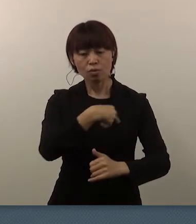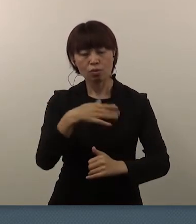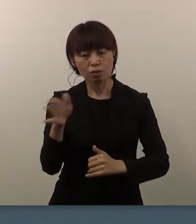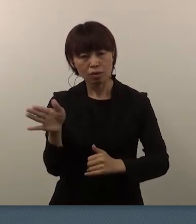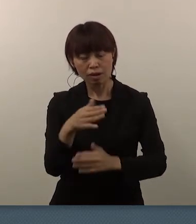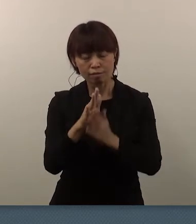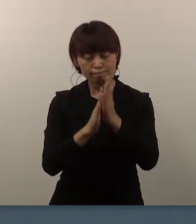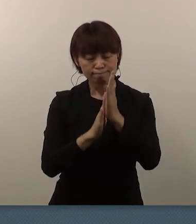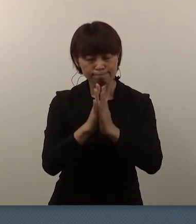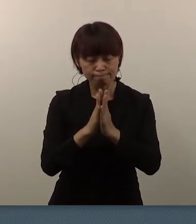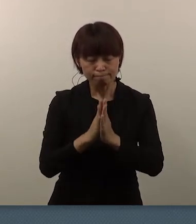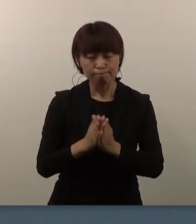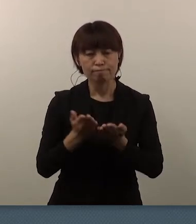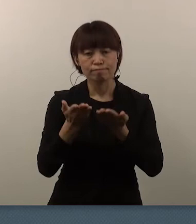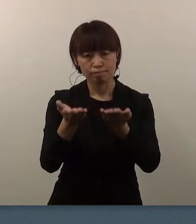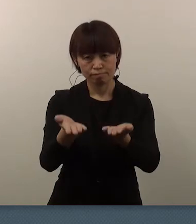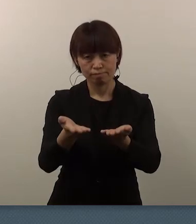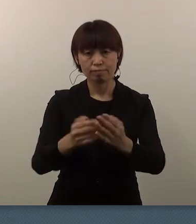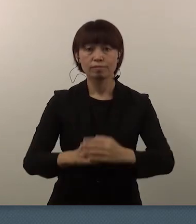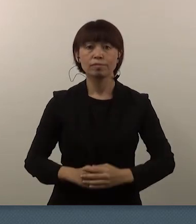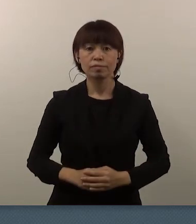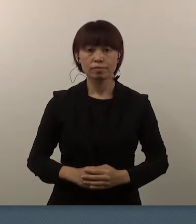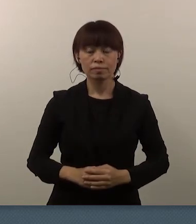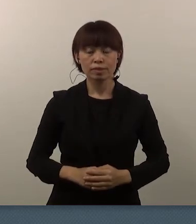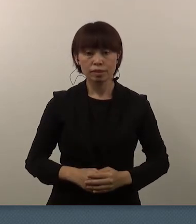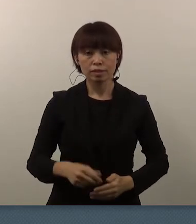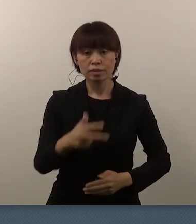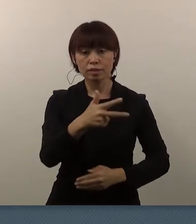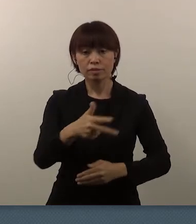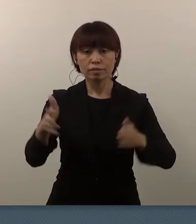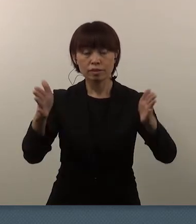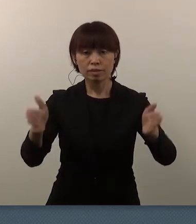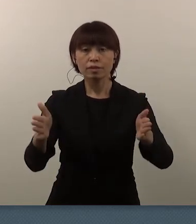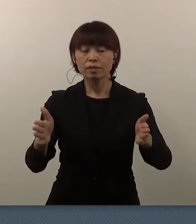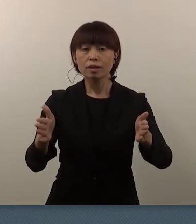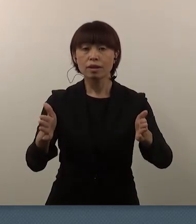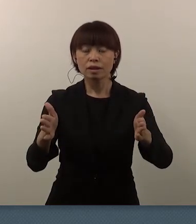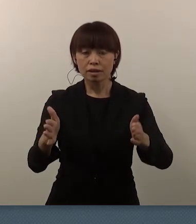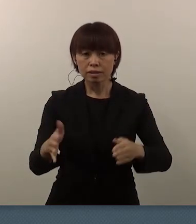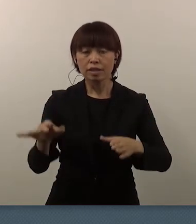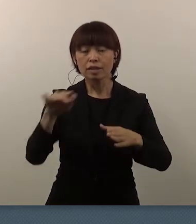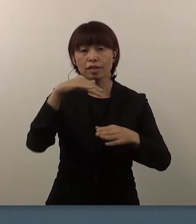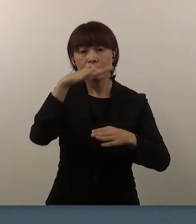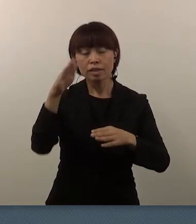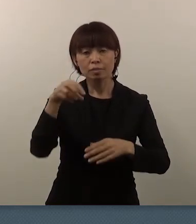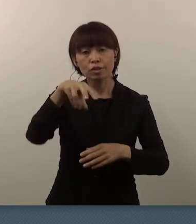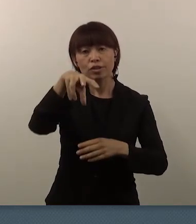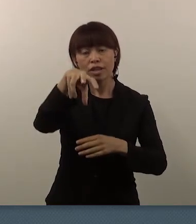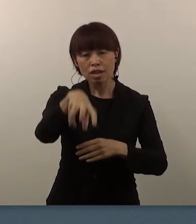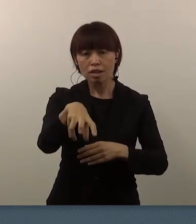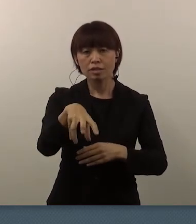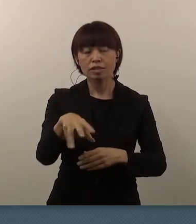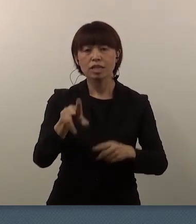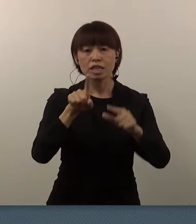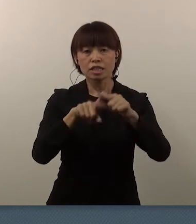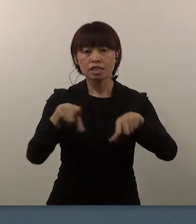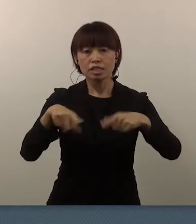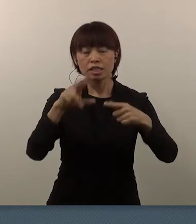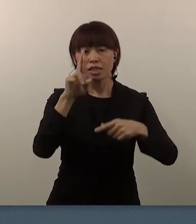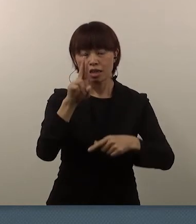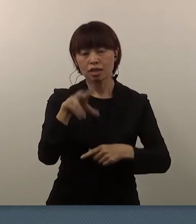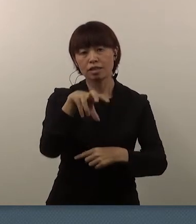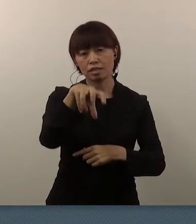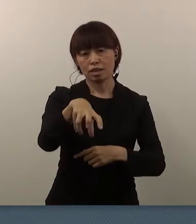。推進週間の間、津久井やまゆり園ちぎら演者に常時献花台を設置いた